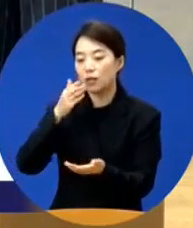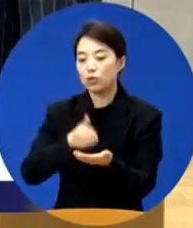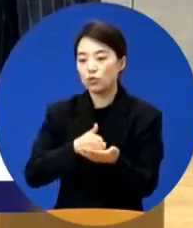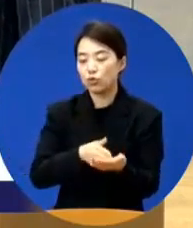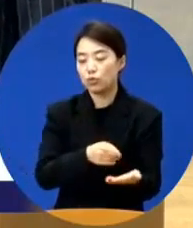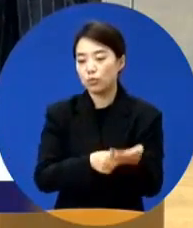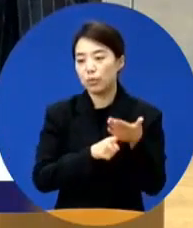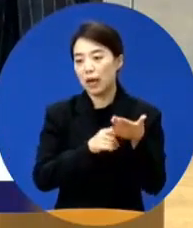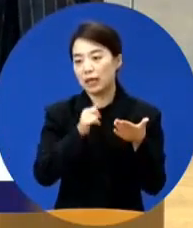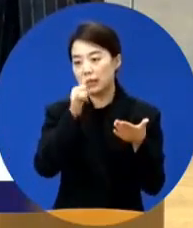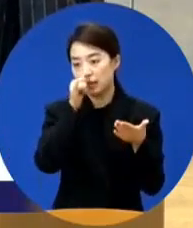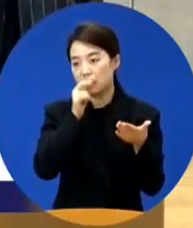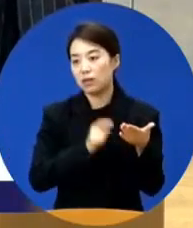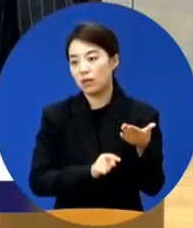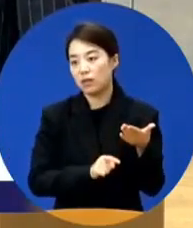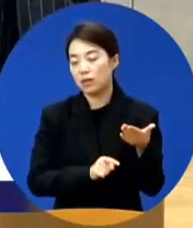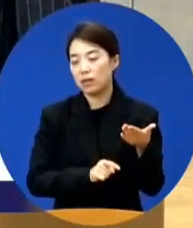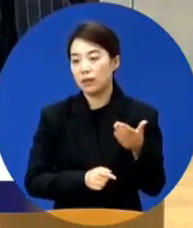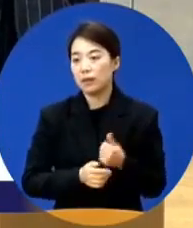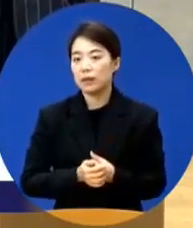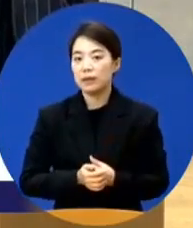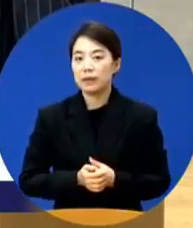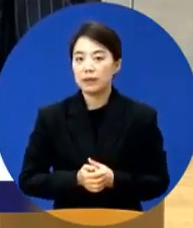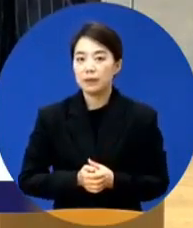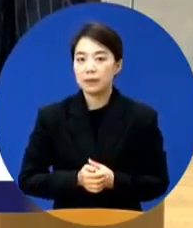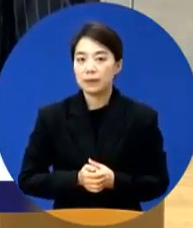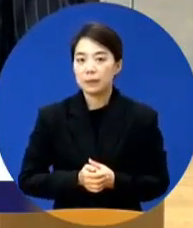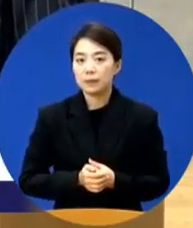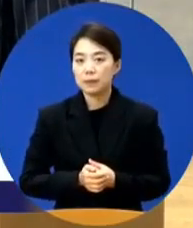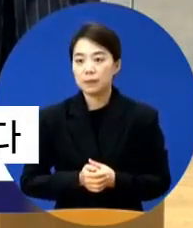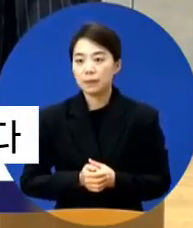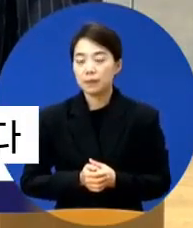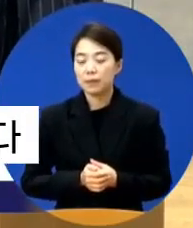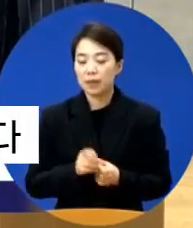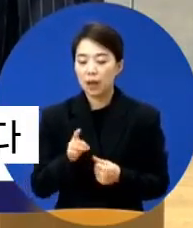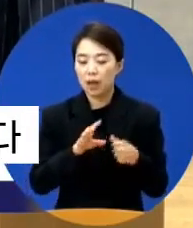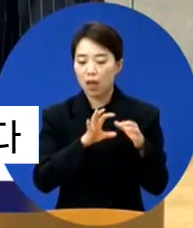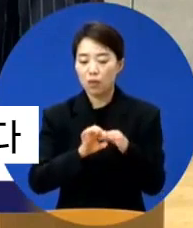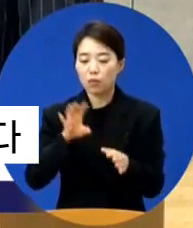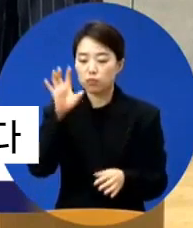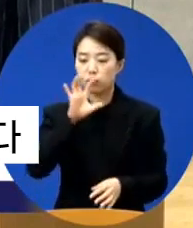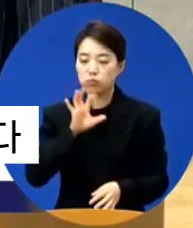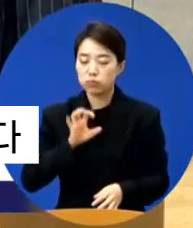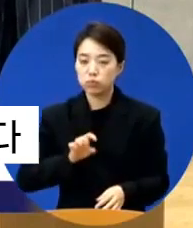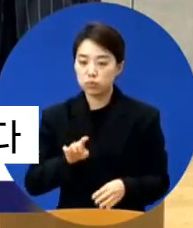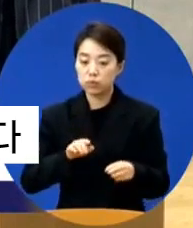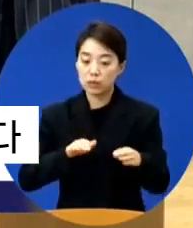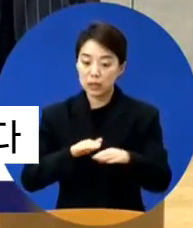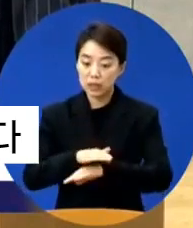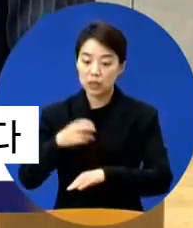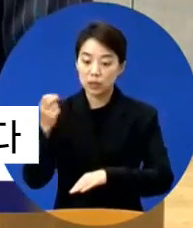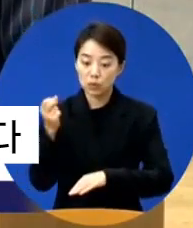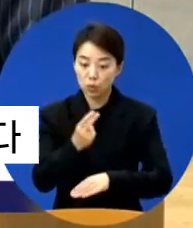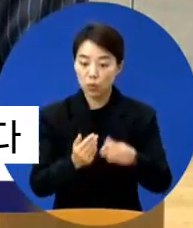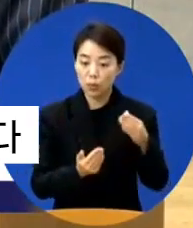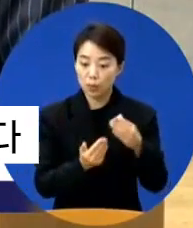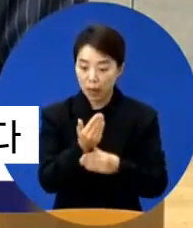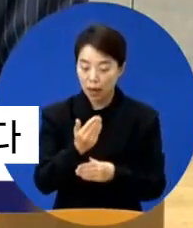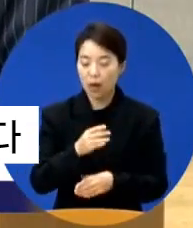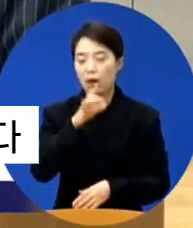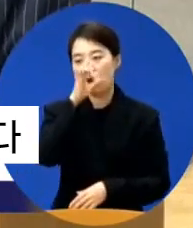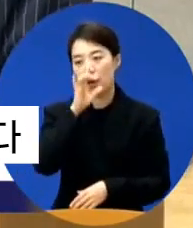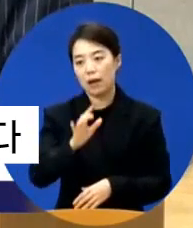우리가 뉴스에서 심심치 않게 볼 수 있습니다. 다람쥐 쳇바퀴 돌 듯 하는 이런 일이 더는 반복되지 않았으면